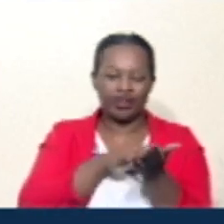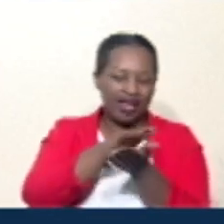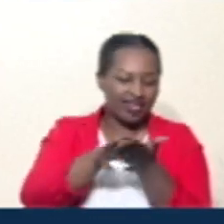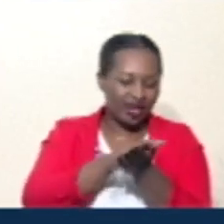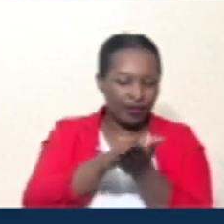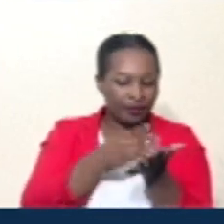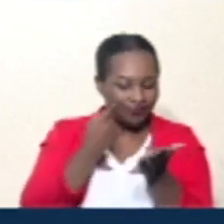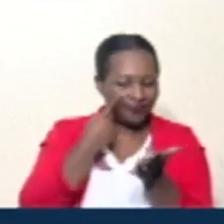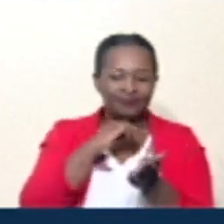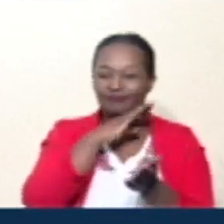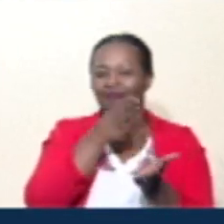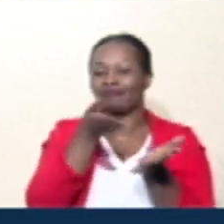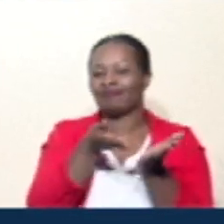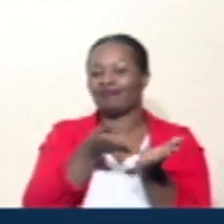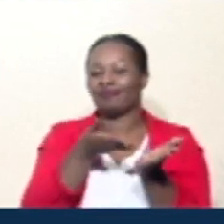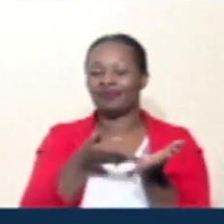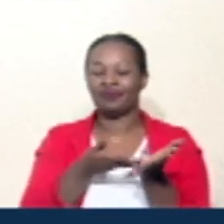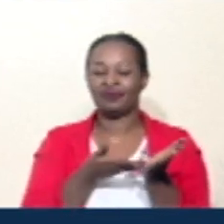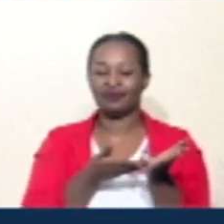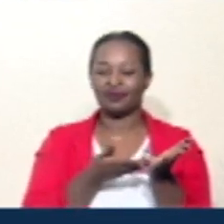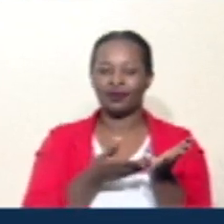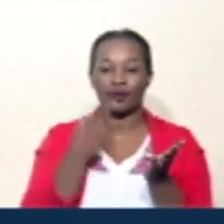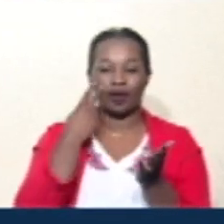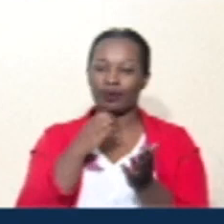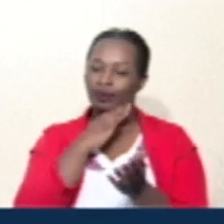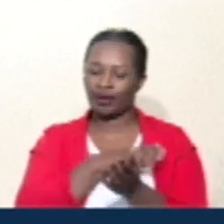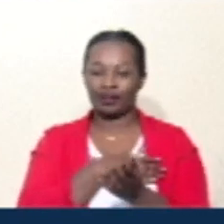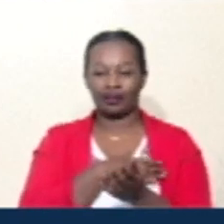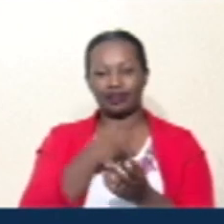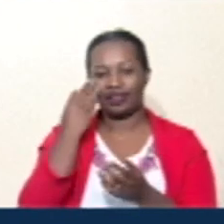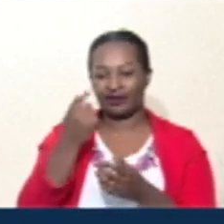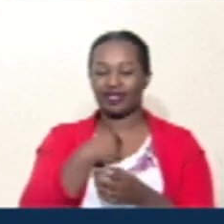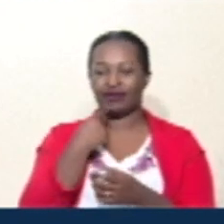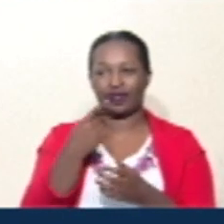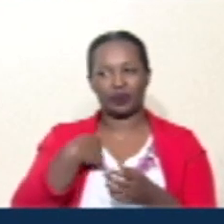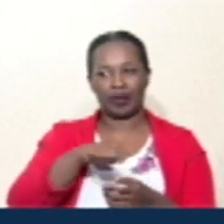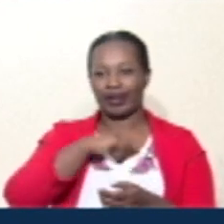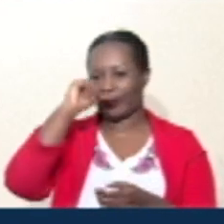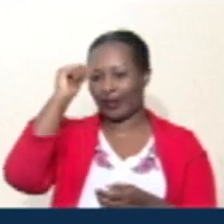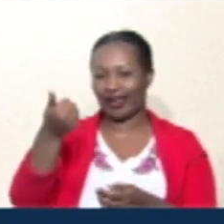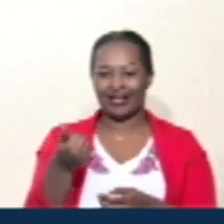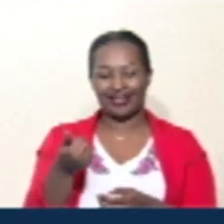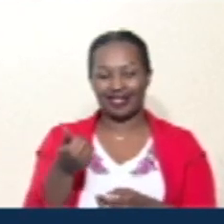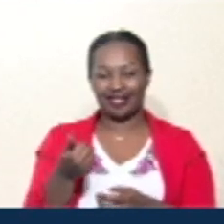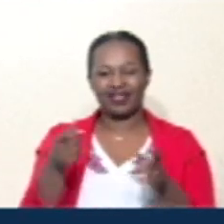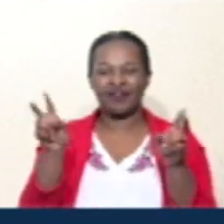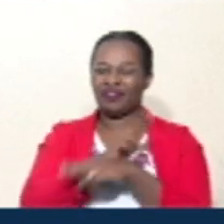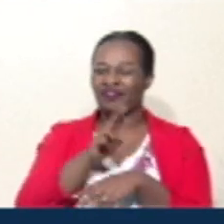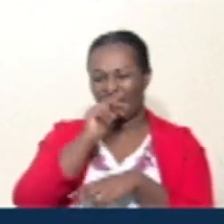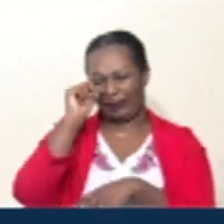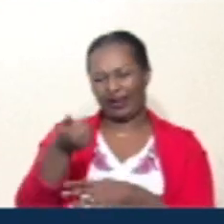ubona umwanda ku ntoki kabona ico. Niba navuga ko twiraye, dusa nk'abantu